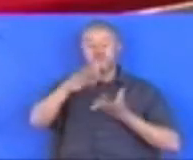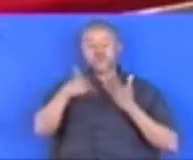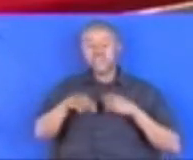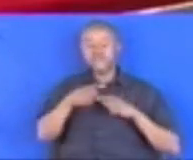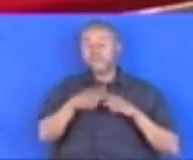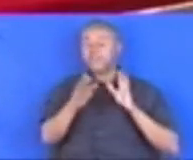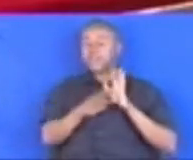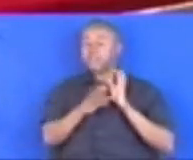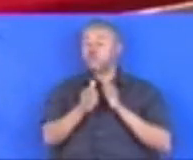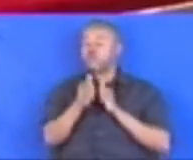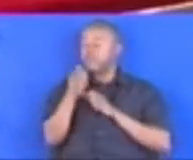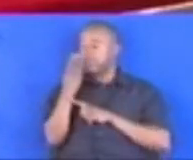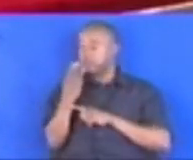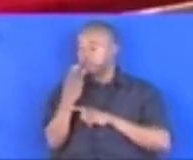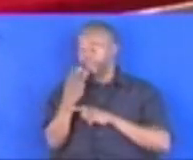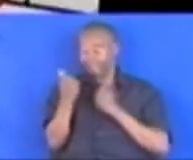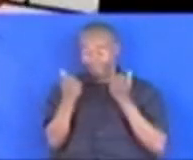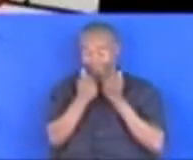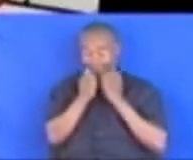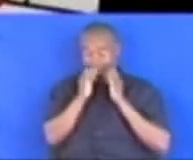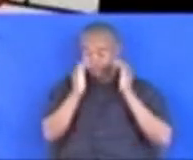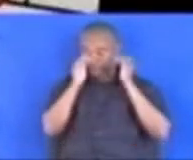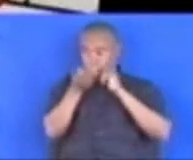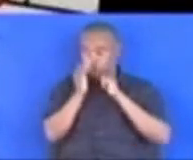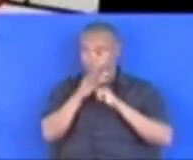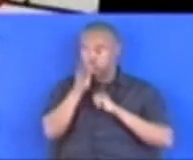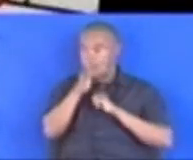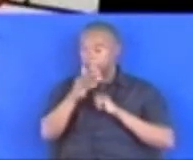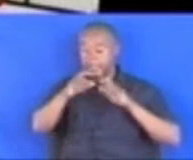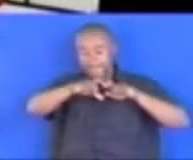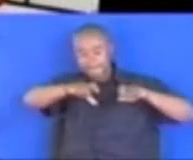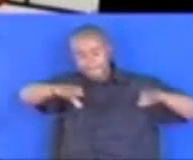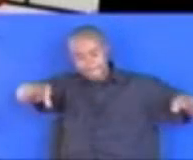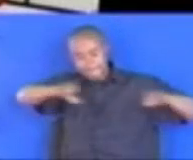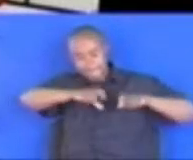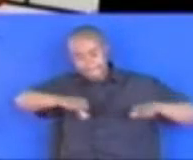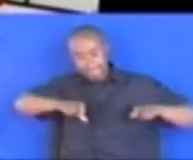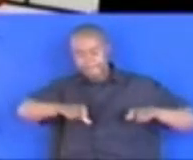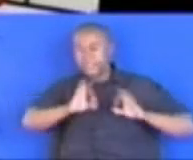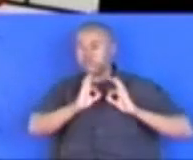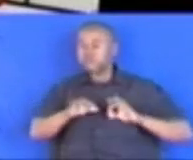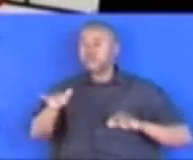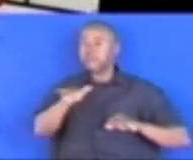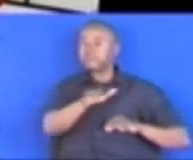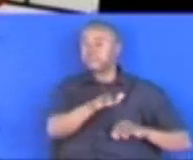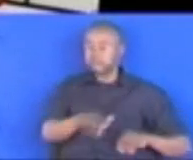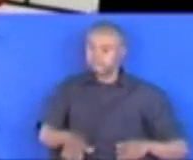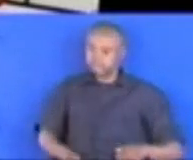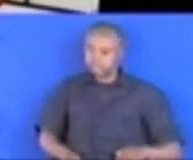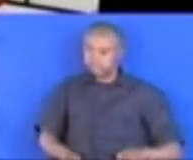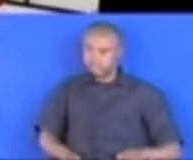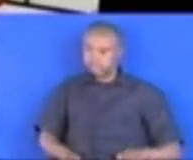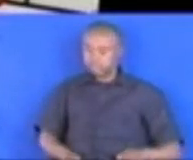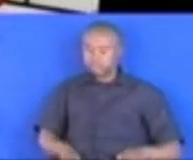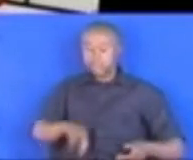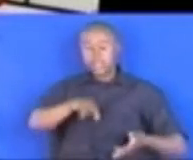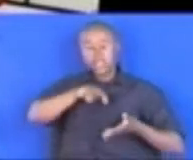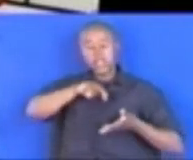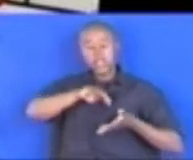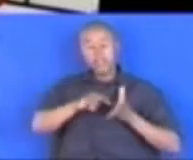813 kwa kujenga upya miundombinu ya maji na usafi wa mazingira. Kampeni ya kitaifa ya utoaji matone ya vitamini